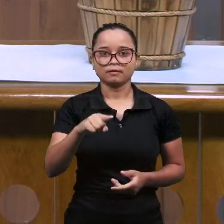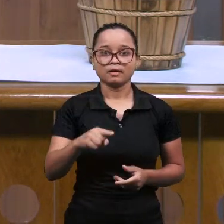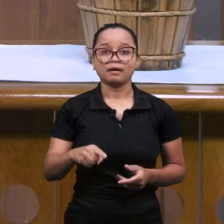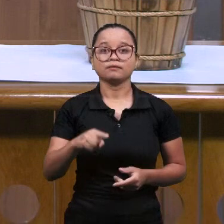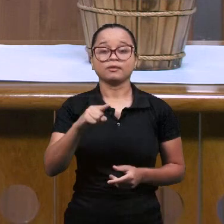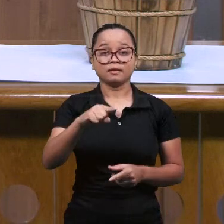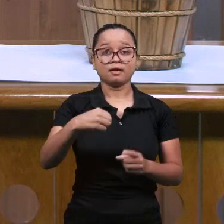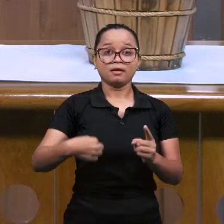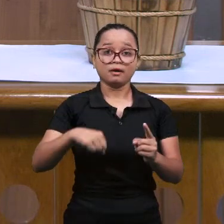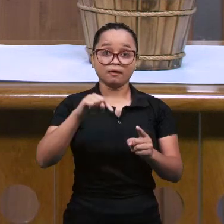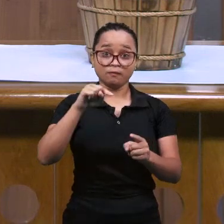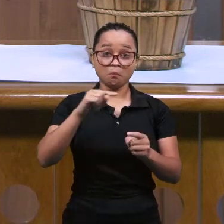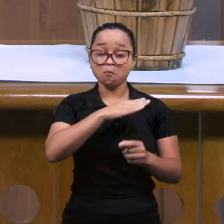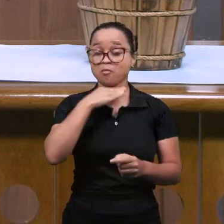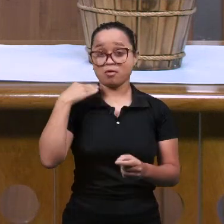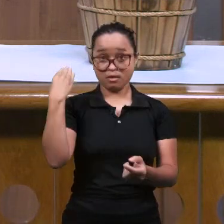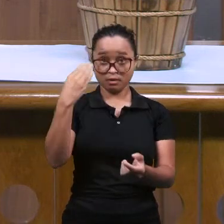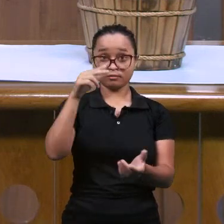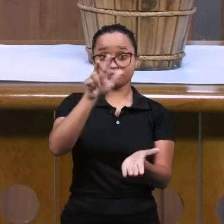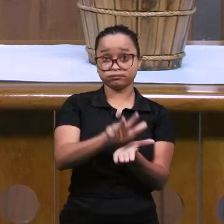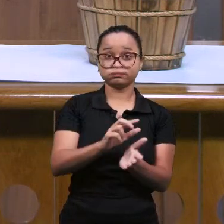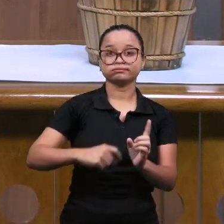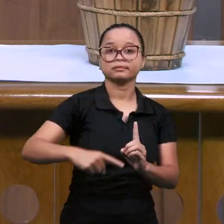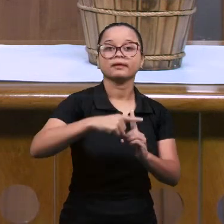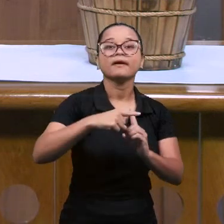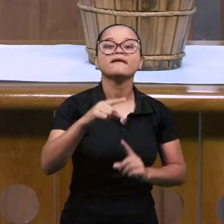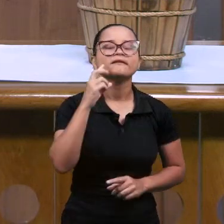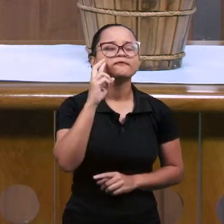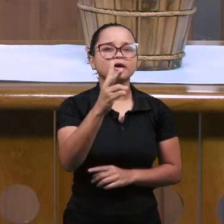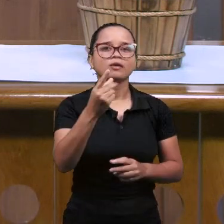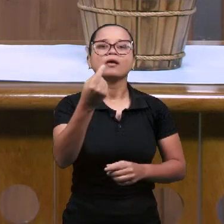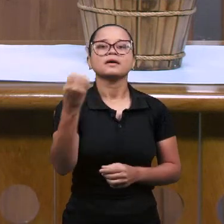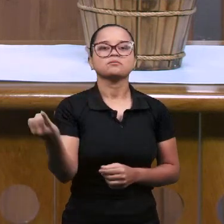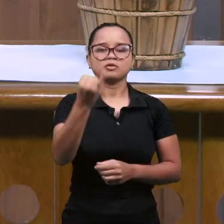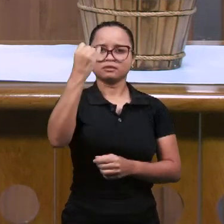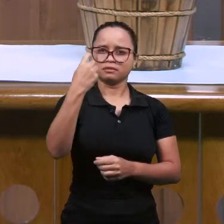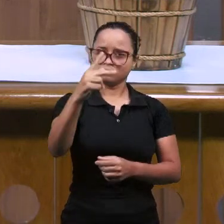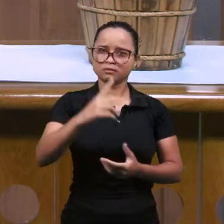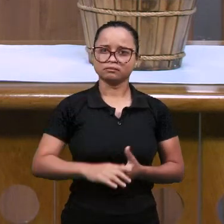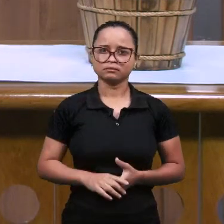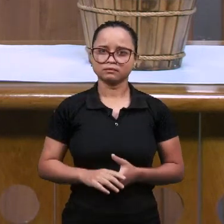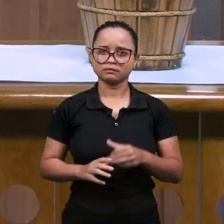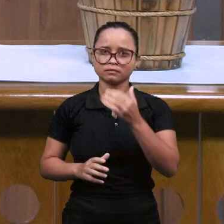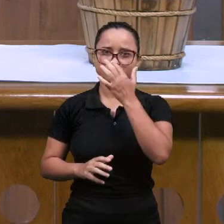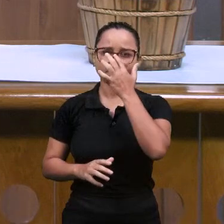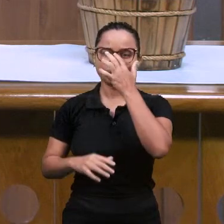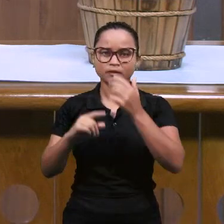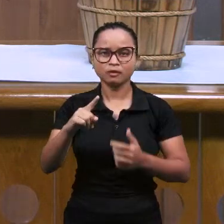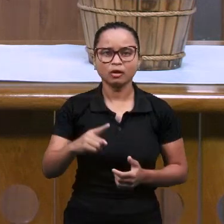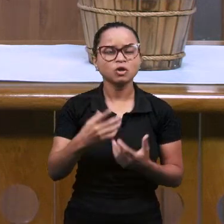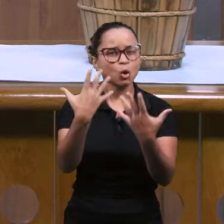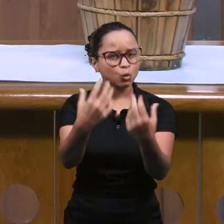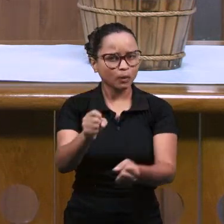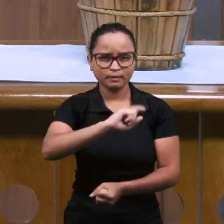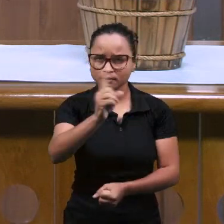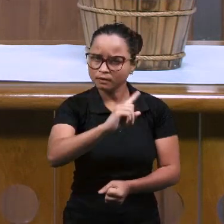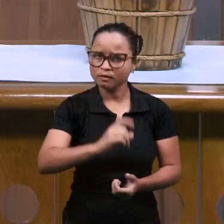voir où sera votre importance. Mes frères, les hommes veulent se valoriser devant Dieu. Dieu n'accepte pas